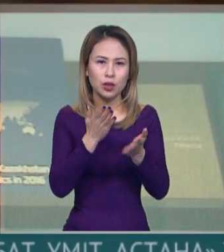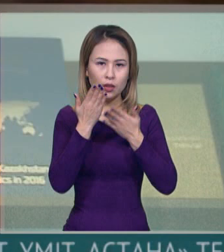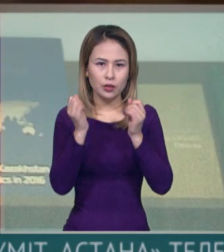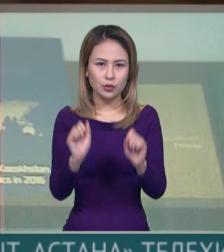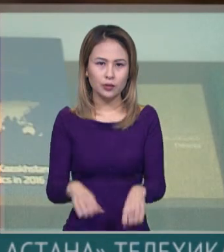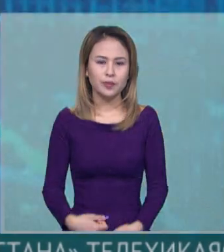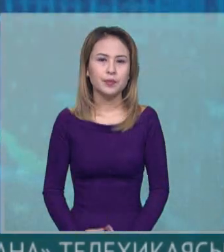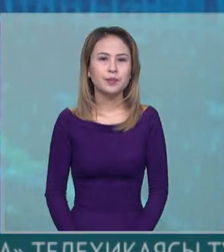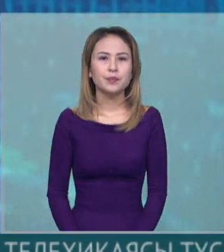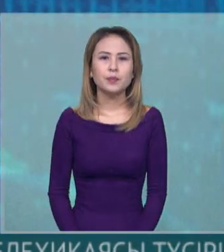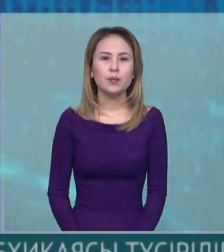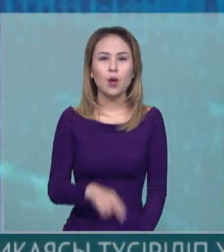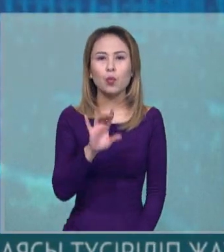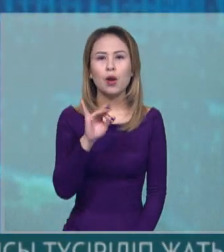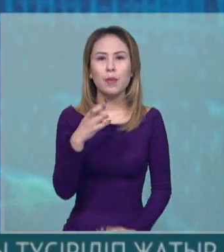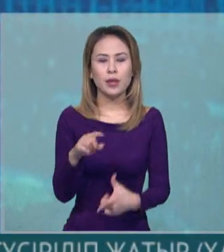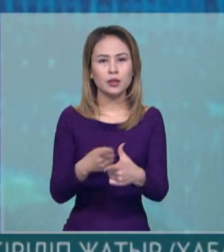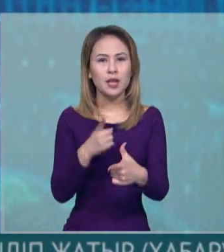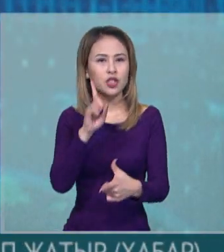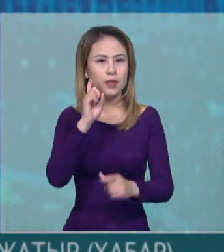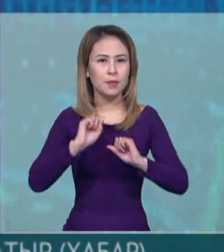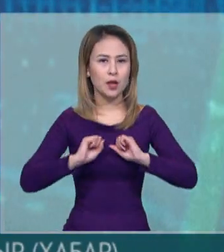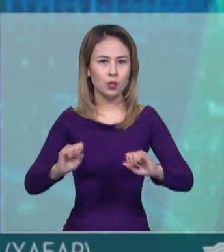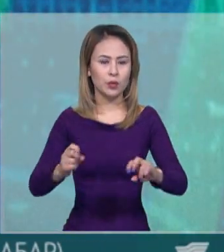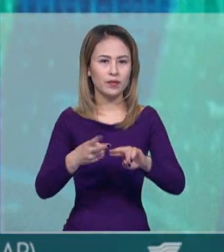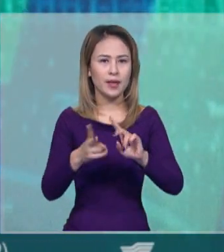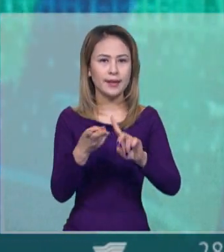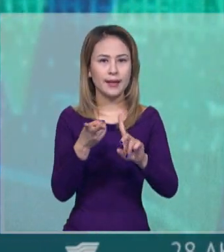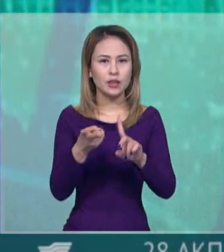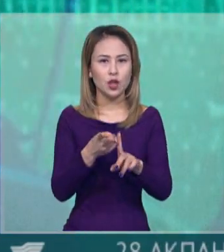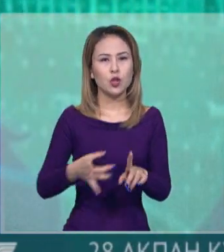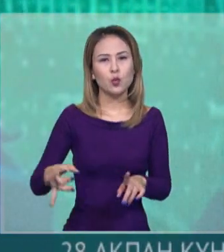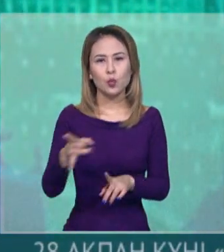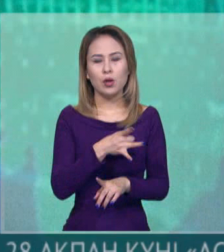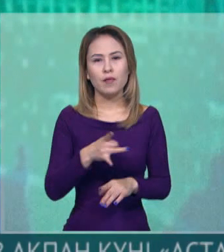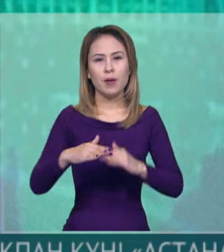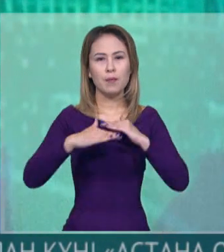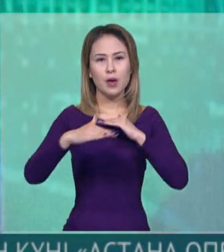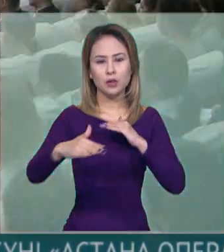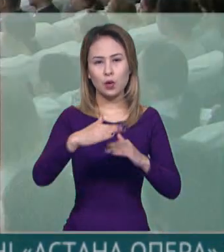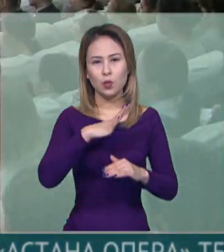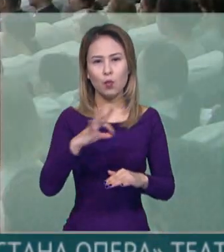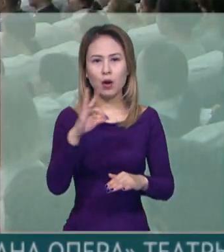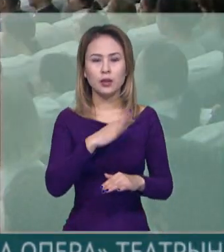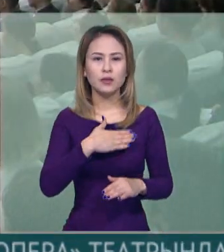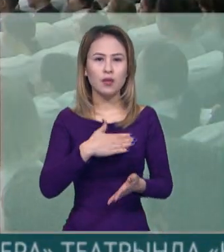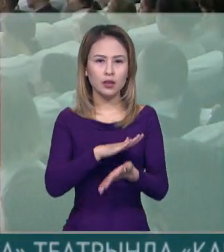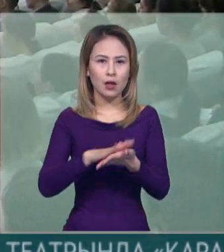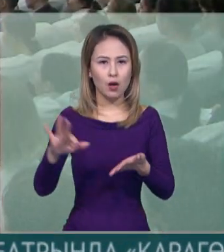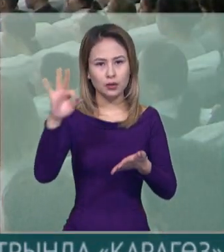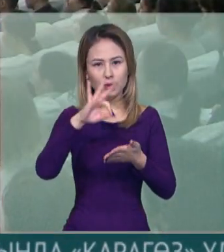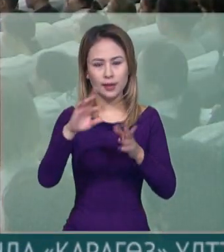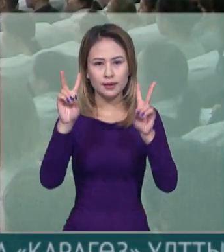болады. Бурабайда жас патриоттардың екінші республикалық форумы өтті. Патриотизм рухани жаңғырудың берік